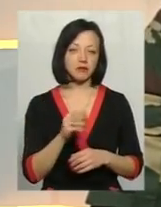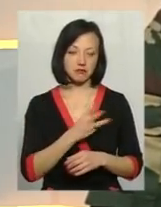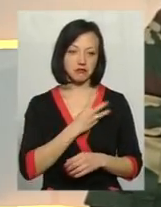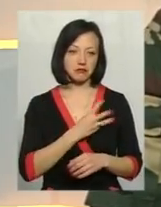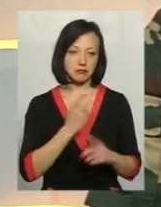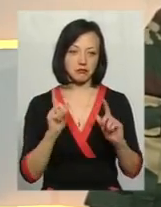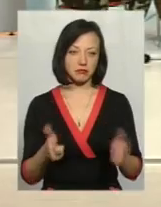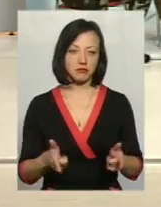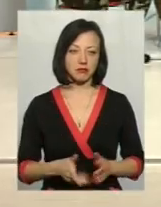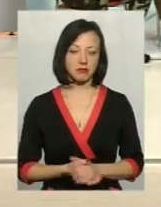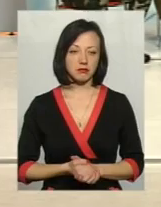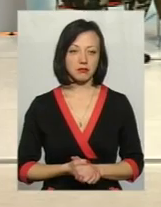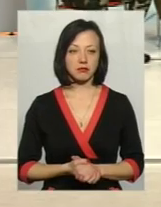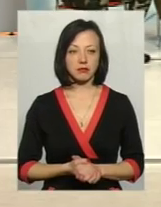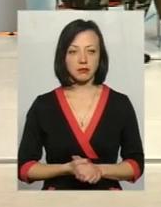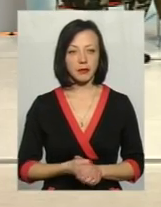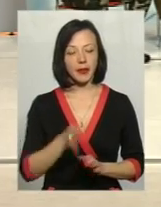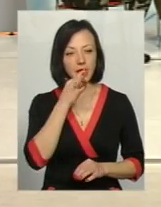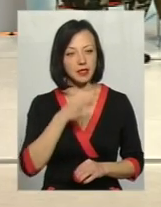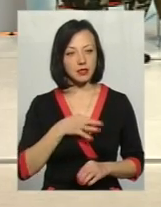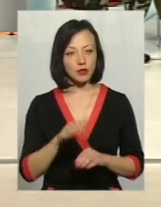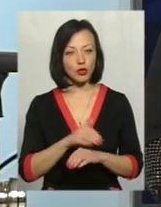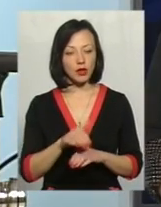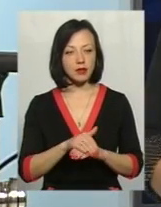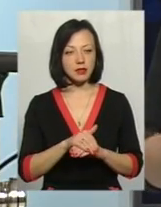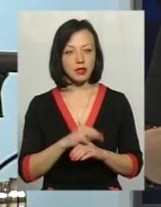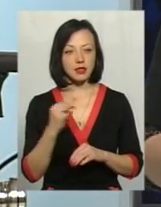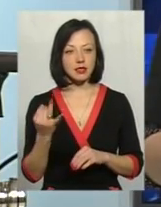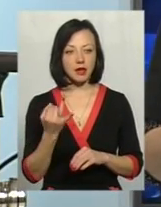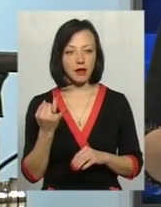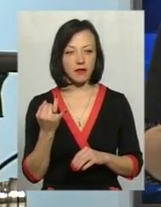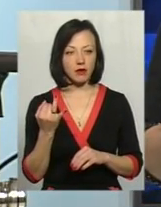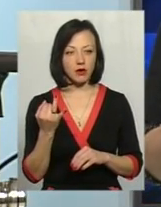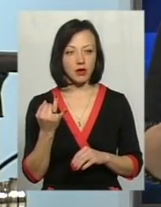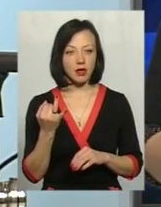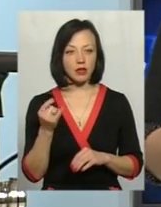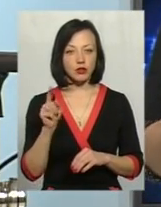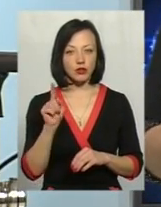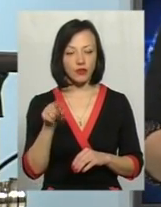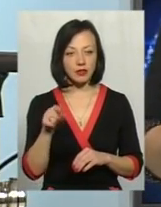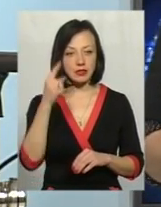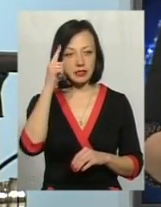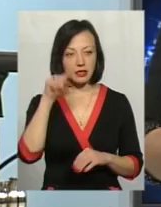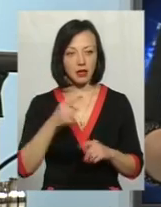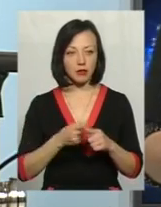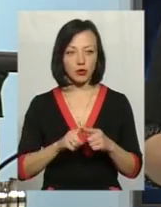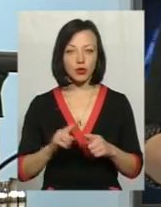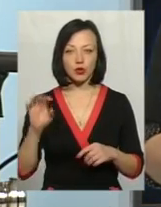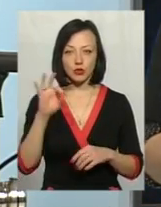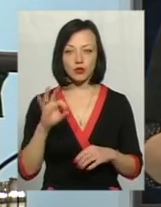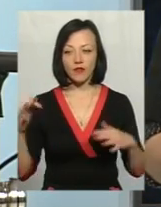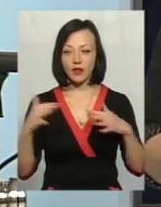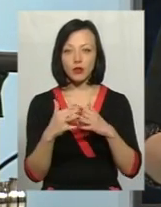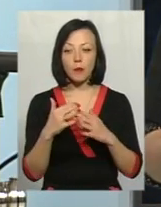бажання. Скажіть, будь ласка, дуже цікаво, от те, що ви знали про цю війну до того, як